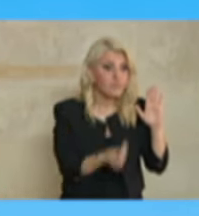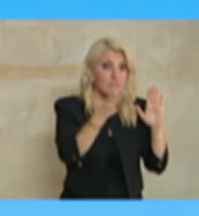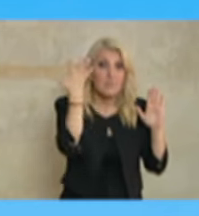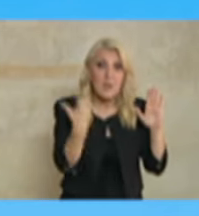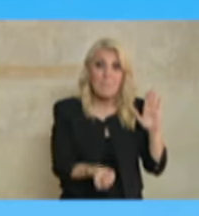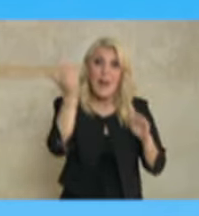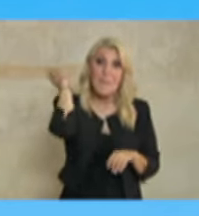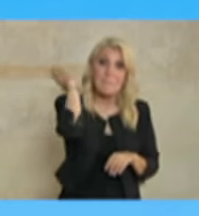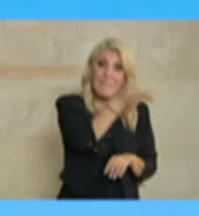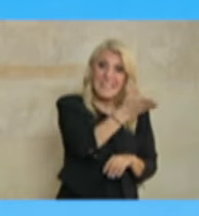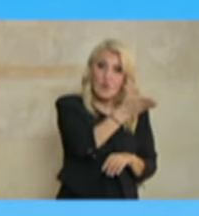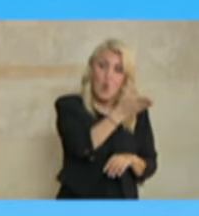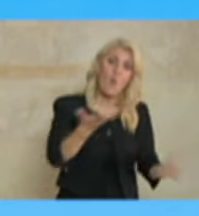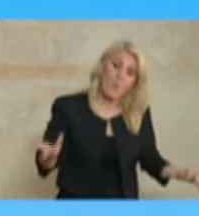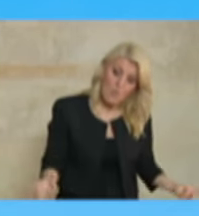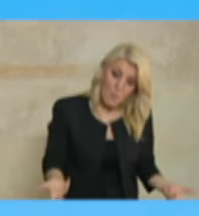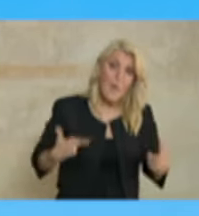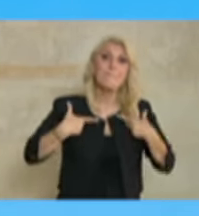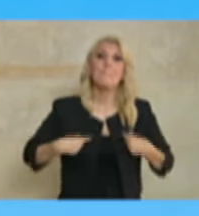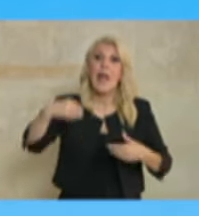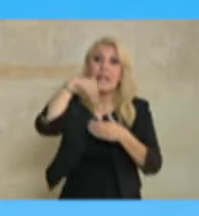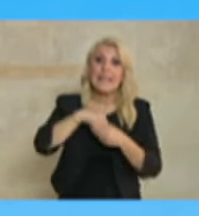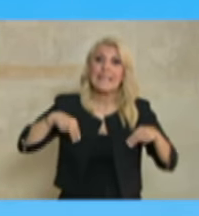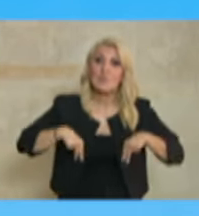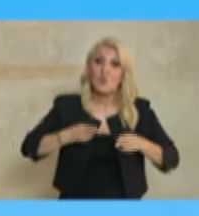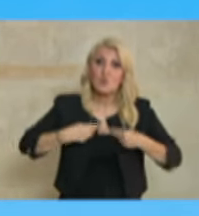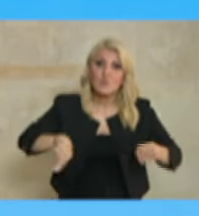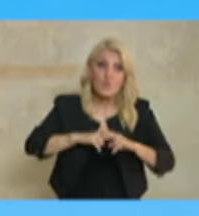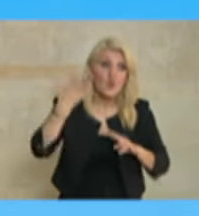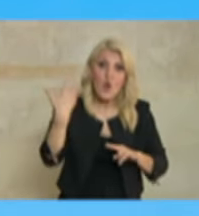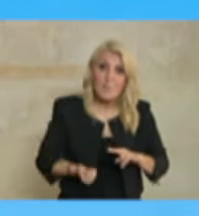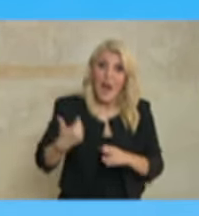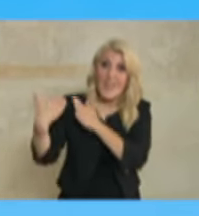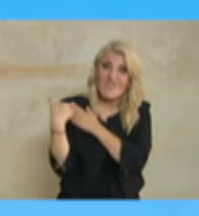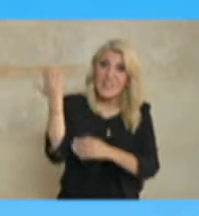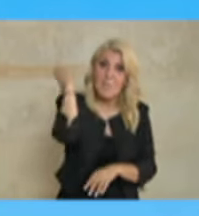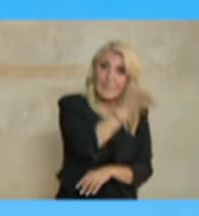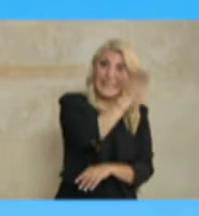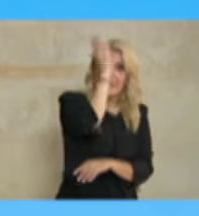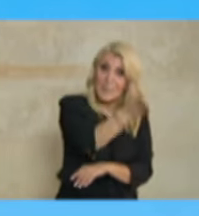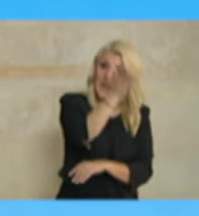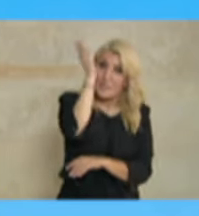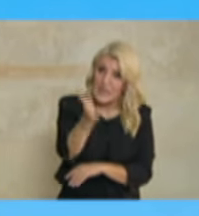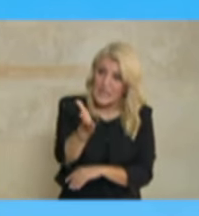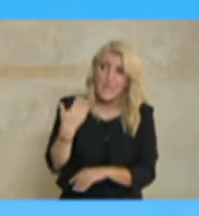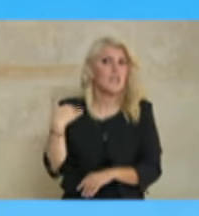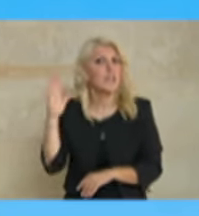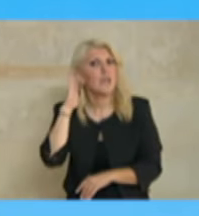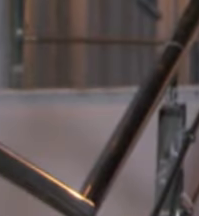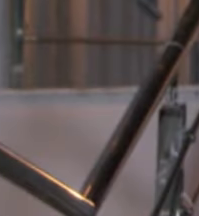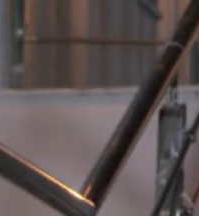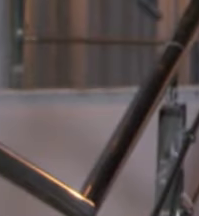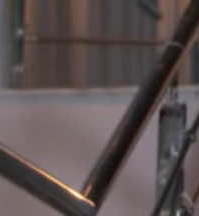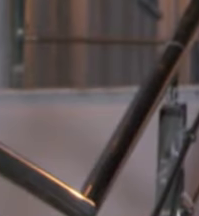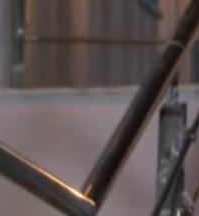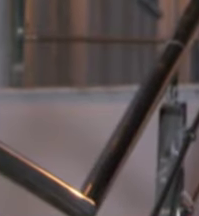δίωξη μελών του Υπουργικού Συμβουλίου. Όμως μέχρι στιγμής δεν έχουμε δει τίποτα σε αυτήν την κατεύθυνση. Απαντώντας σε βολές που εξαπέλυσε με σημερινή του